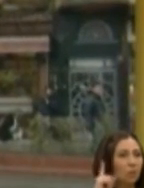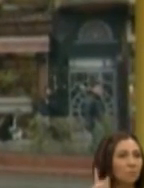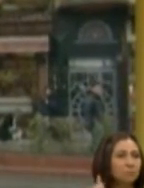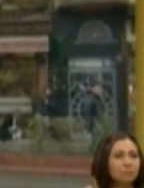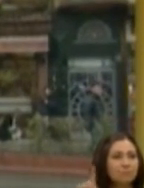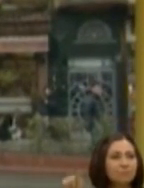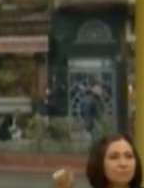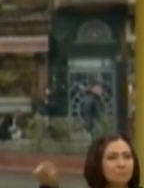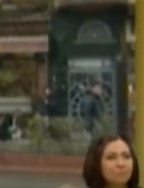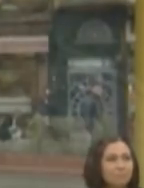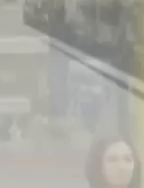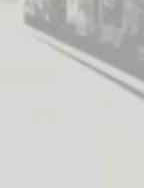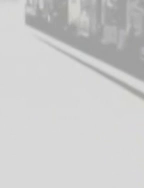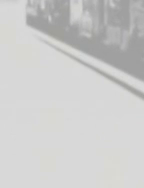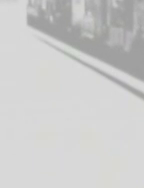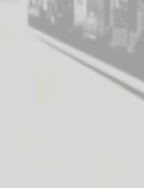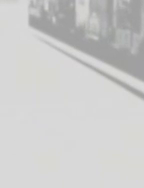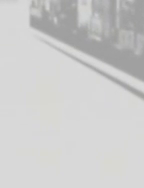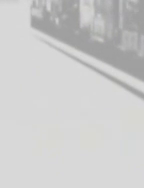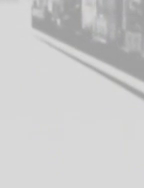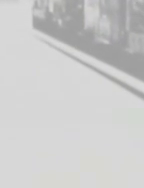kulaktan kulağa yayılır.